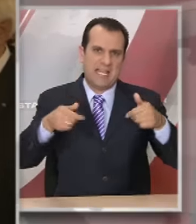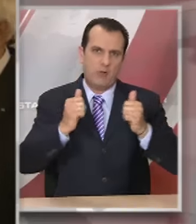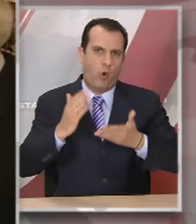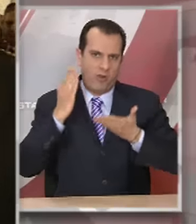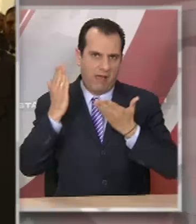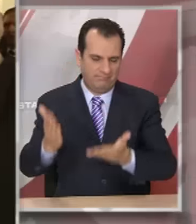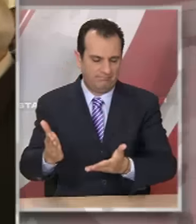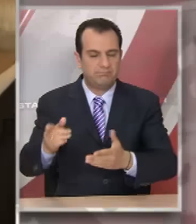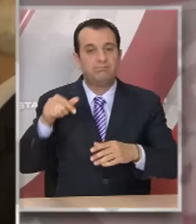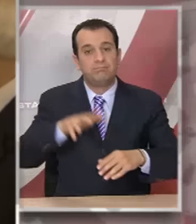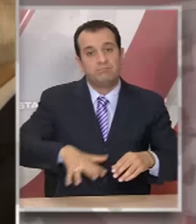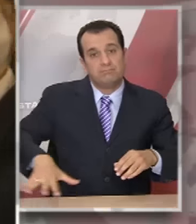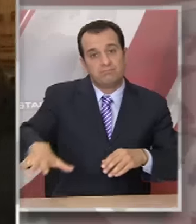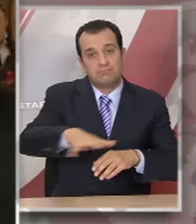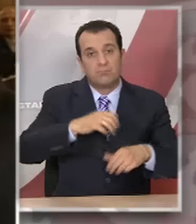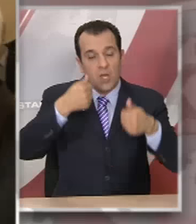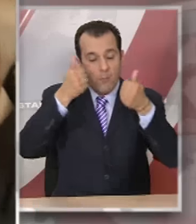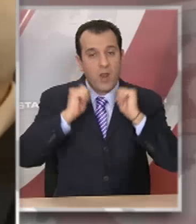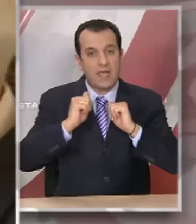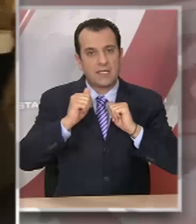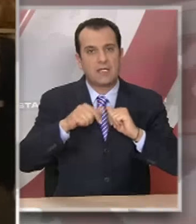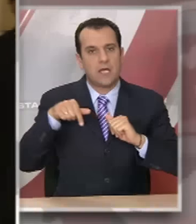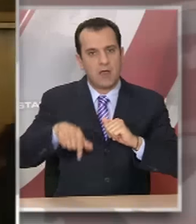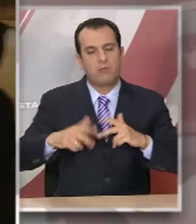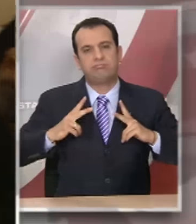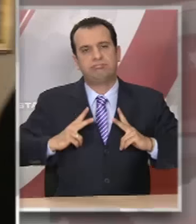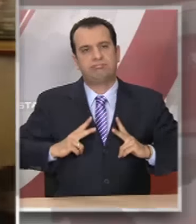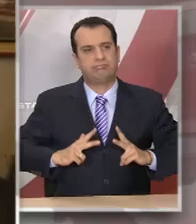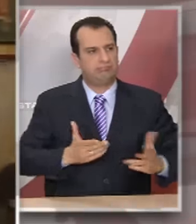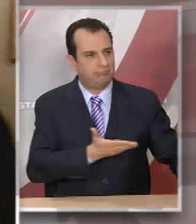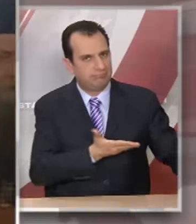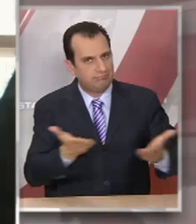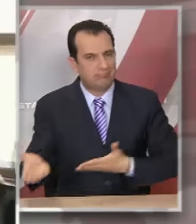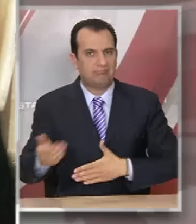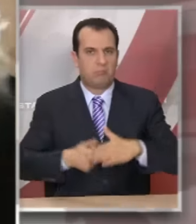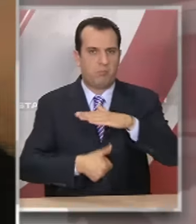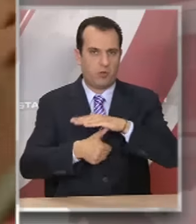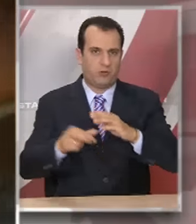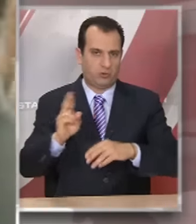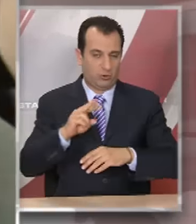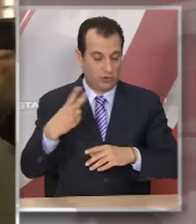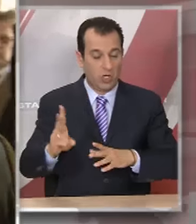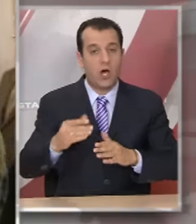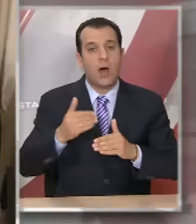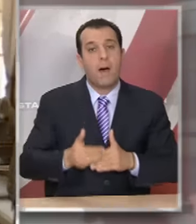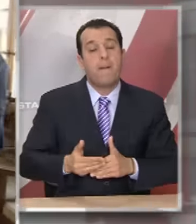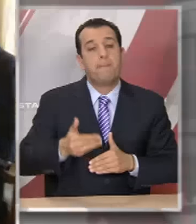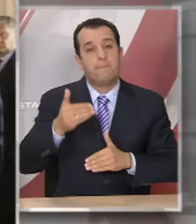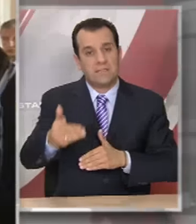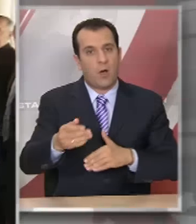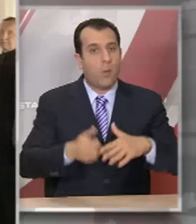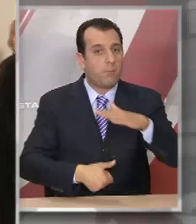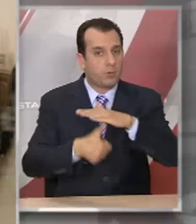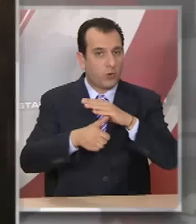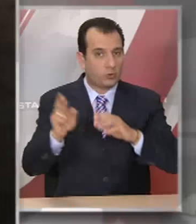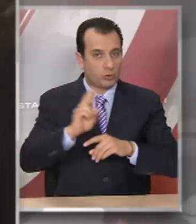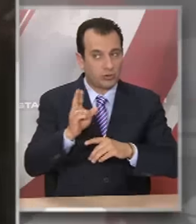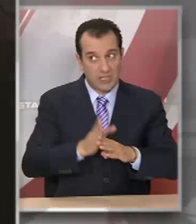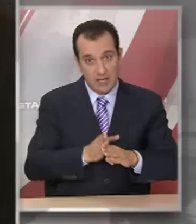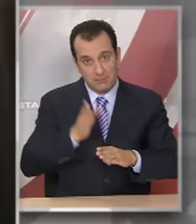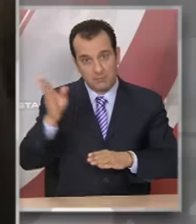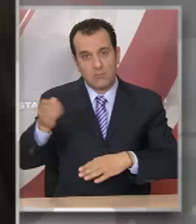μοναχοί του Αγίου Όρους δέχονταν με μεγάλη ικανοποίηση την άφηξη του υψηλού πυροσκεκλημένου. Στη συνέχεια, ο πρόεδρος της Ρωσικής Ομοσπονδίας έγινε